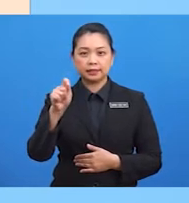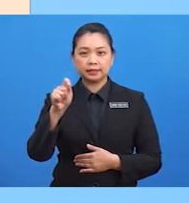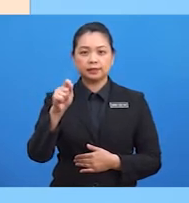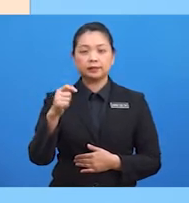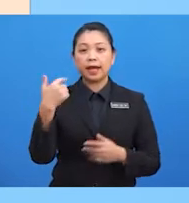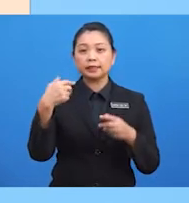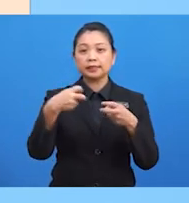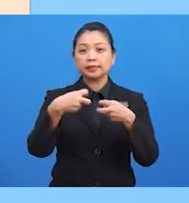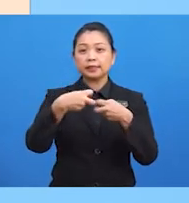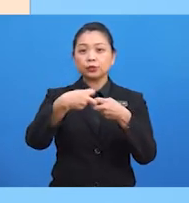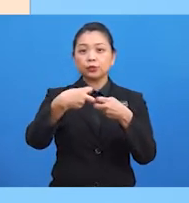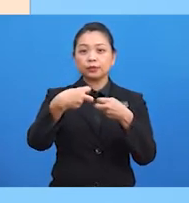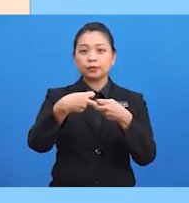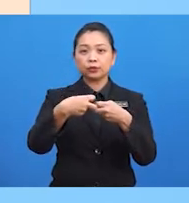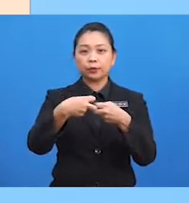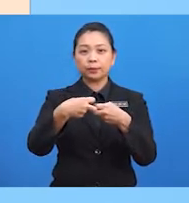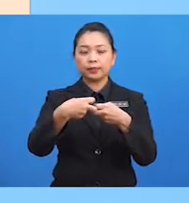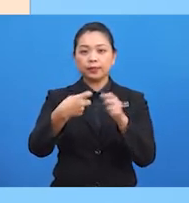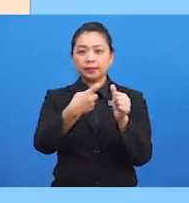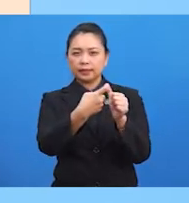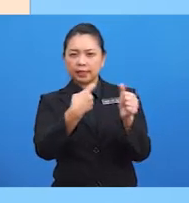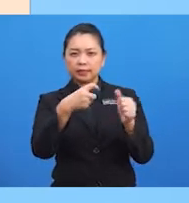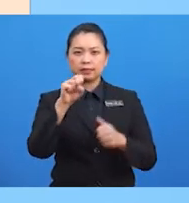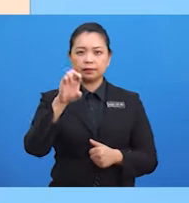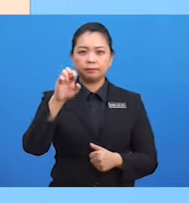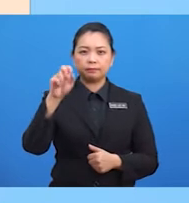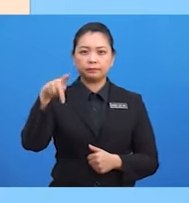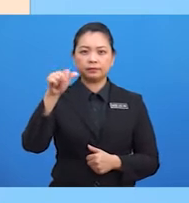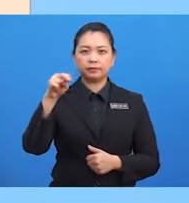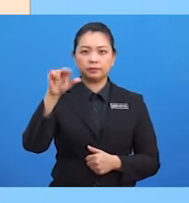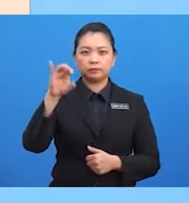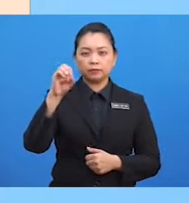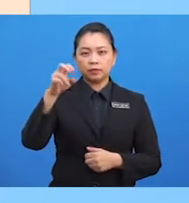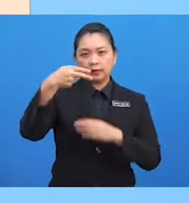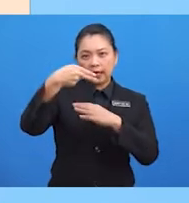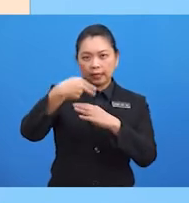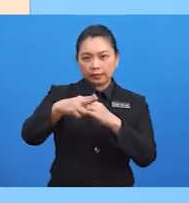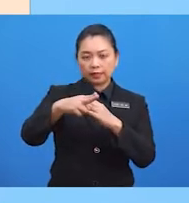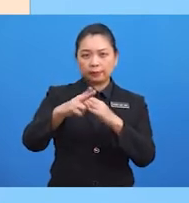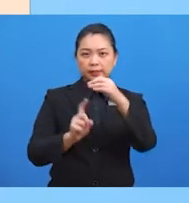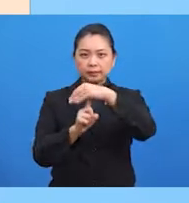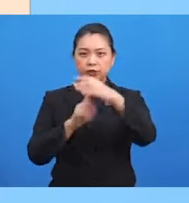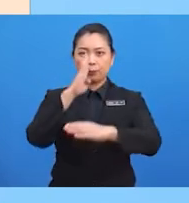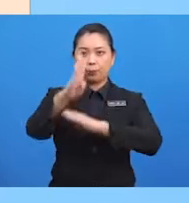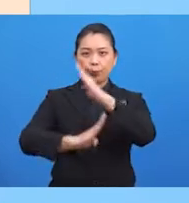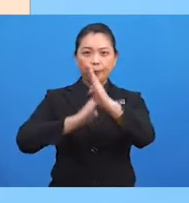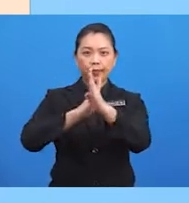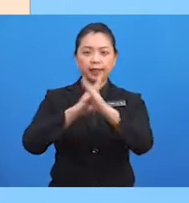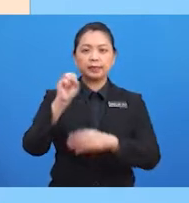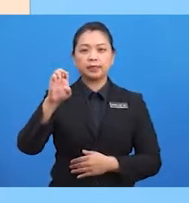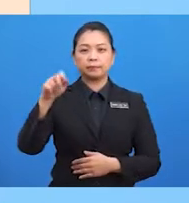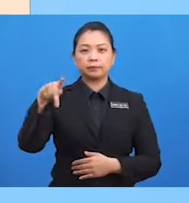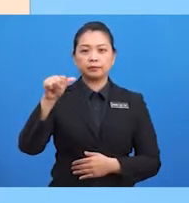Isyarat elektromagnet dari Sepanyol dihantar dari stesen bumi, iaitu di Sepanyol,